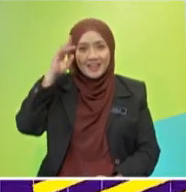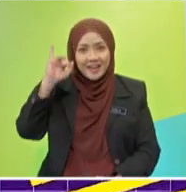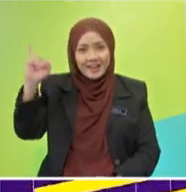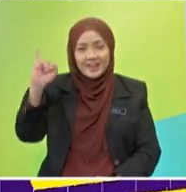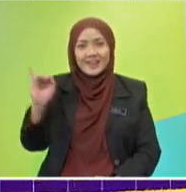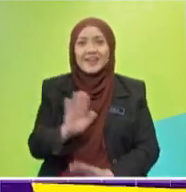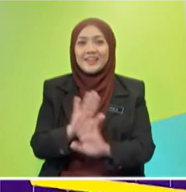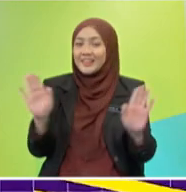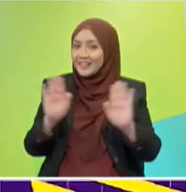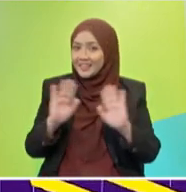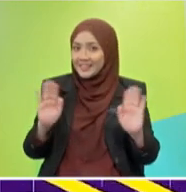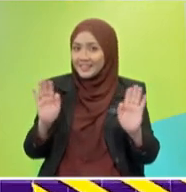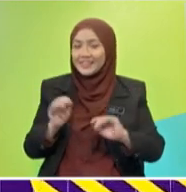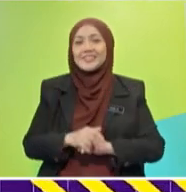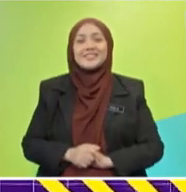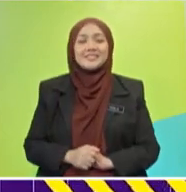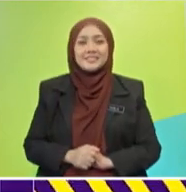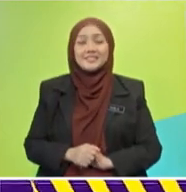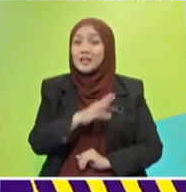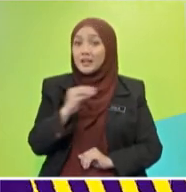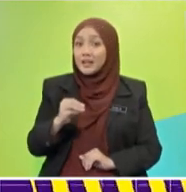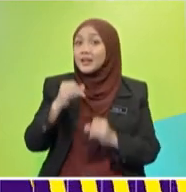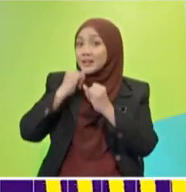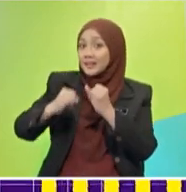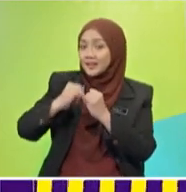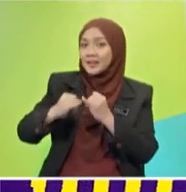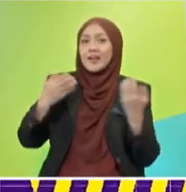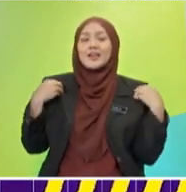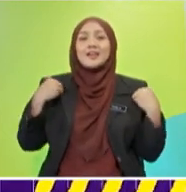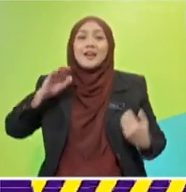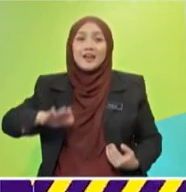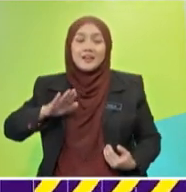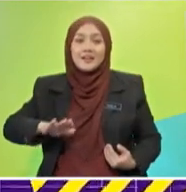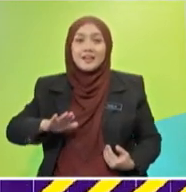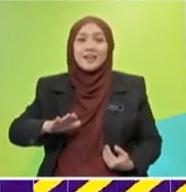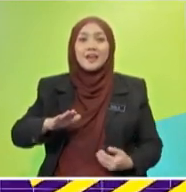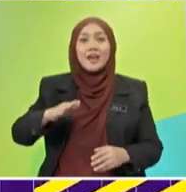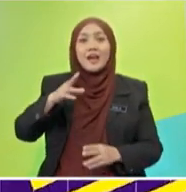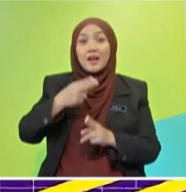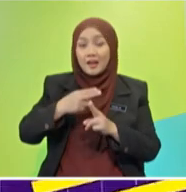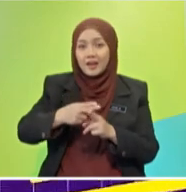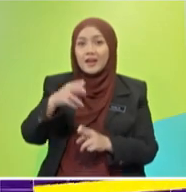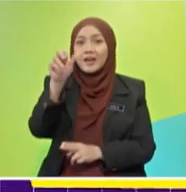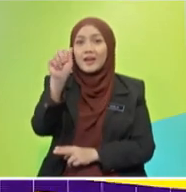Oke dan yang akhir sekali kita ada Adik Nur Anis Alisa